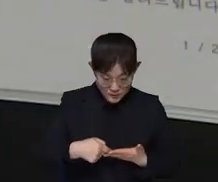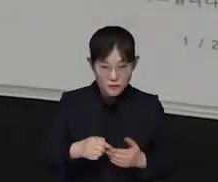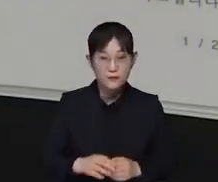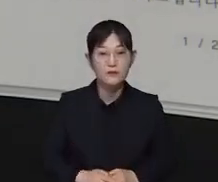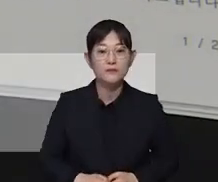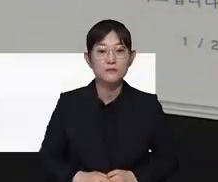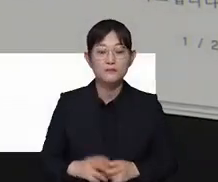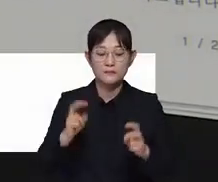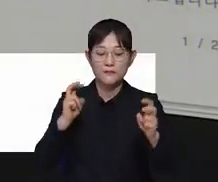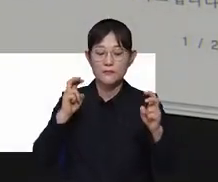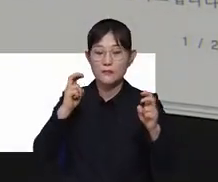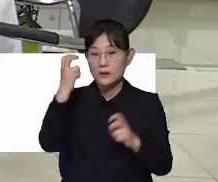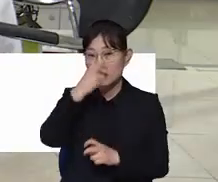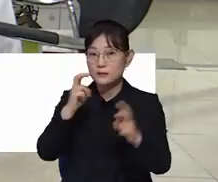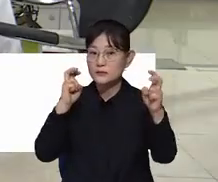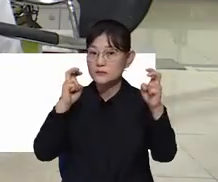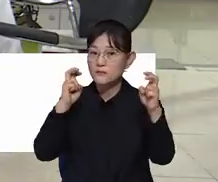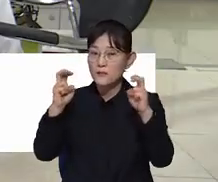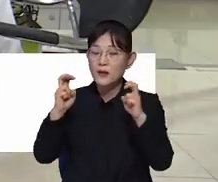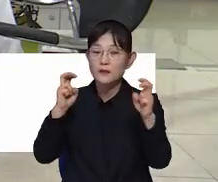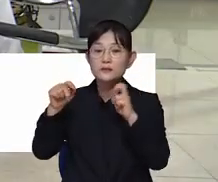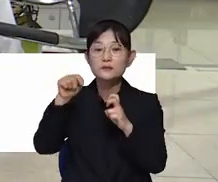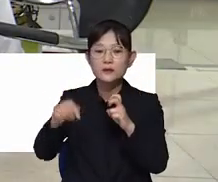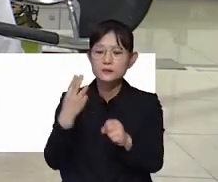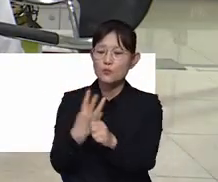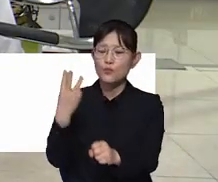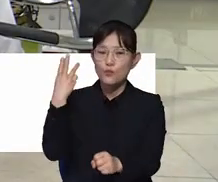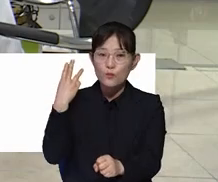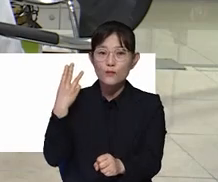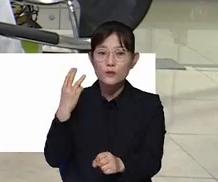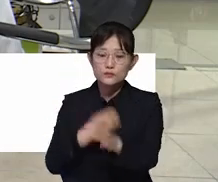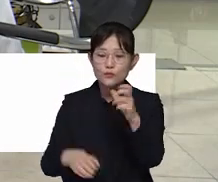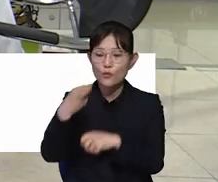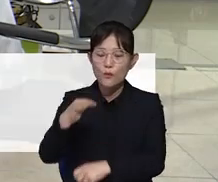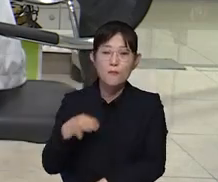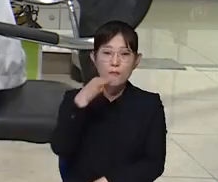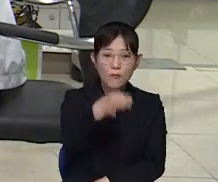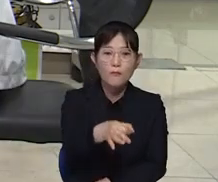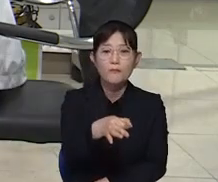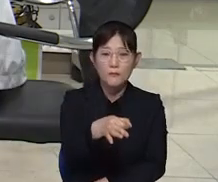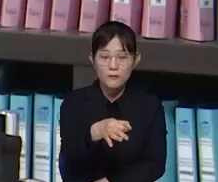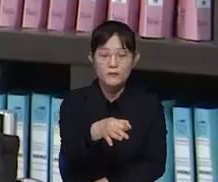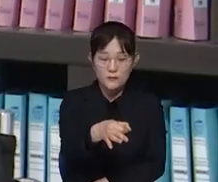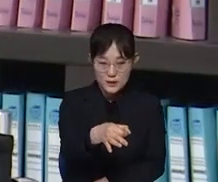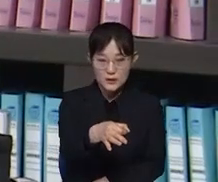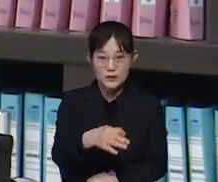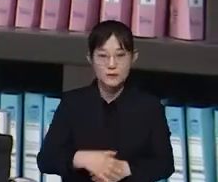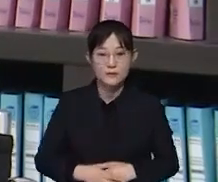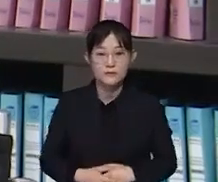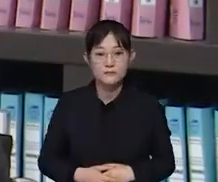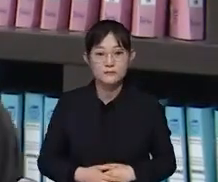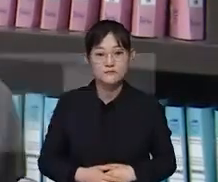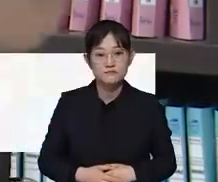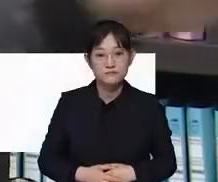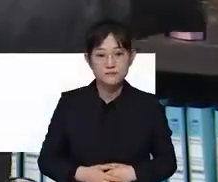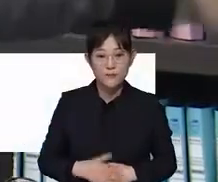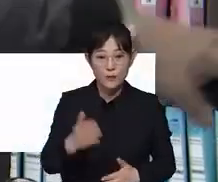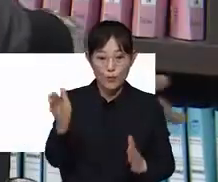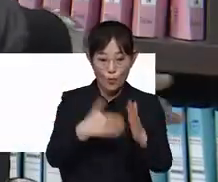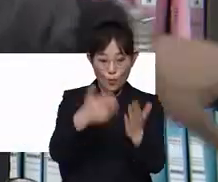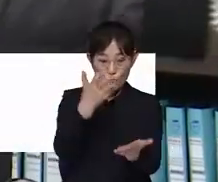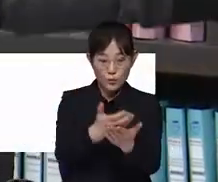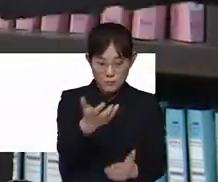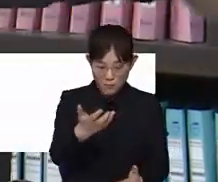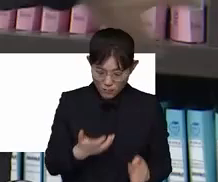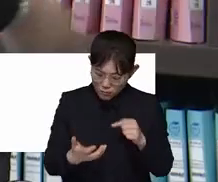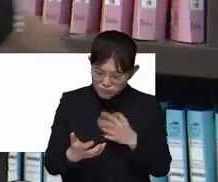이 관리회사가 3년 전 이미 한 차례 추가 요금을 냈다는 겁니다. 처음에 몰랐죠. 그러면 저희가 이제 공문을